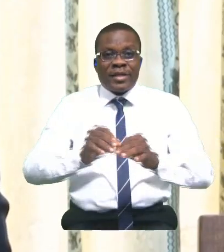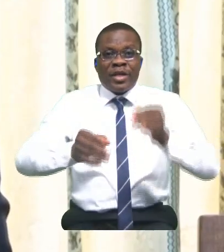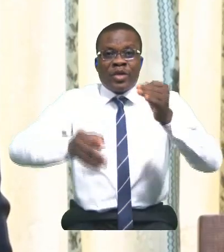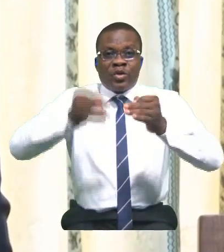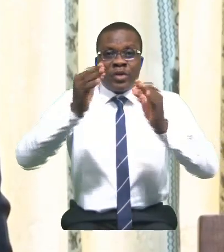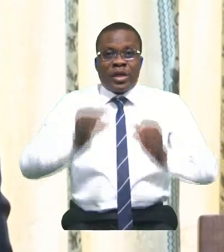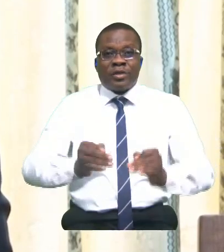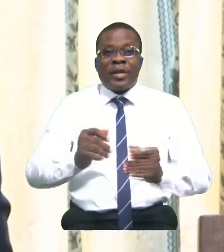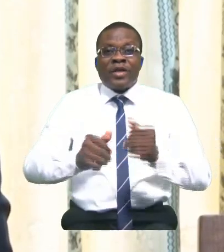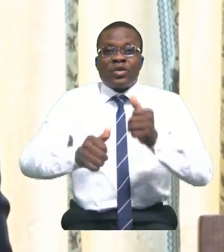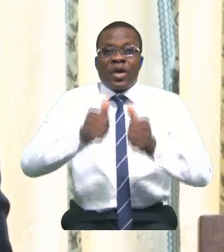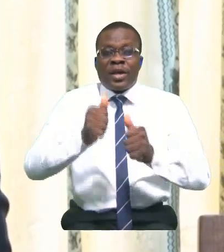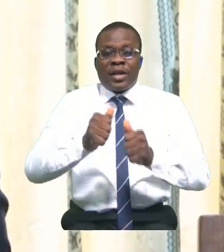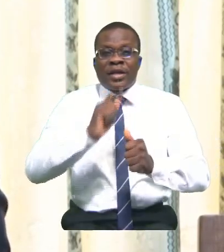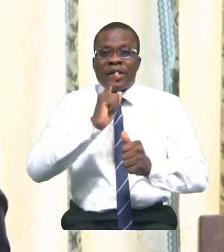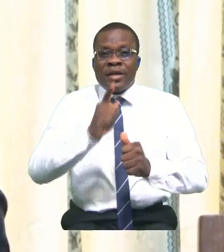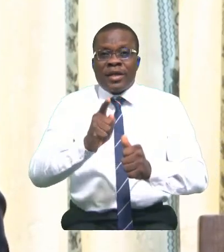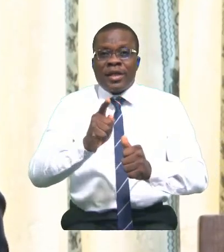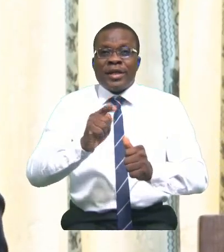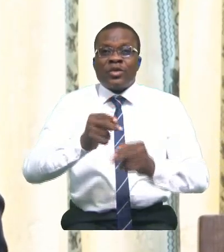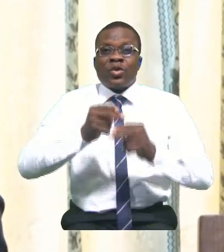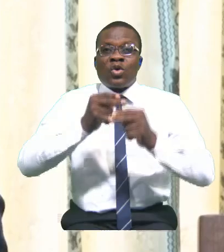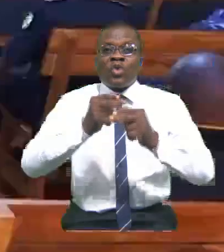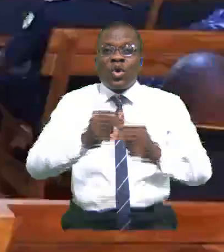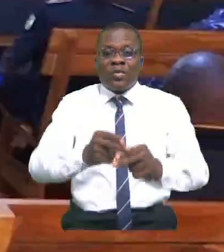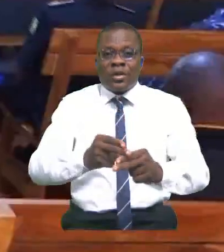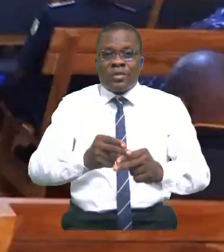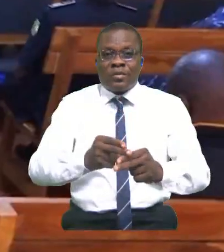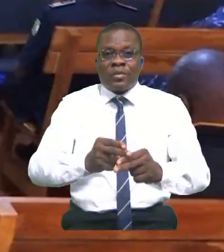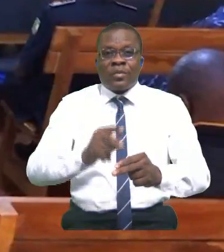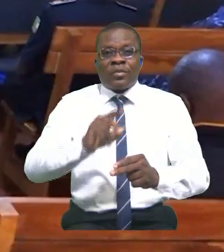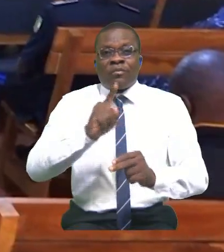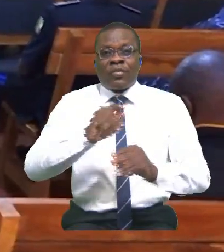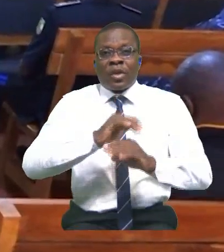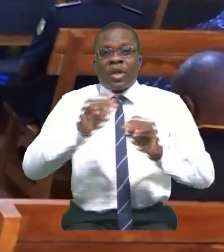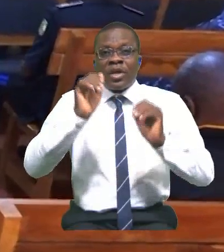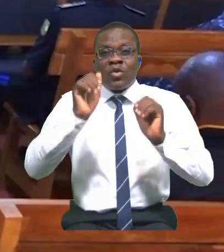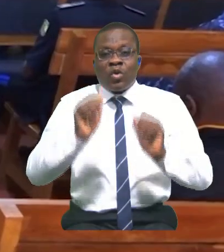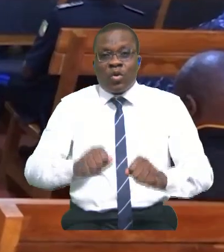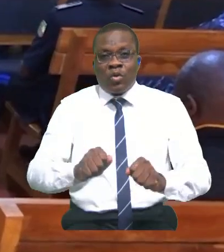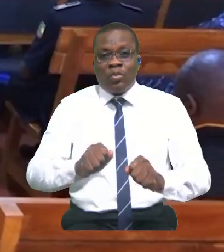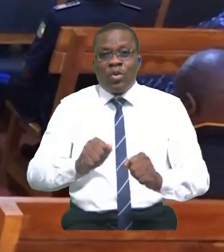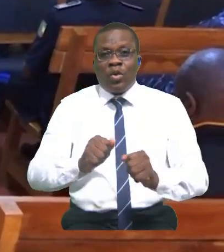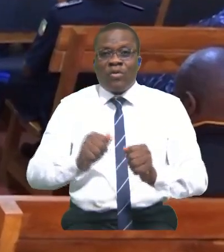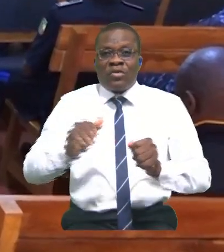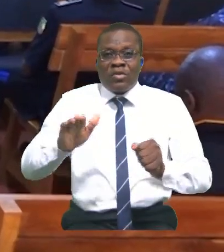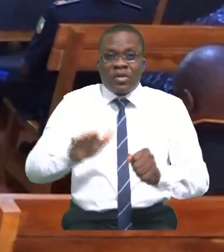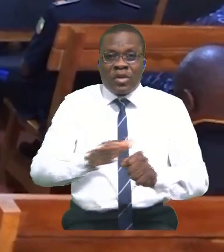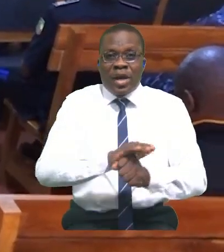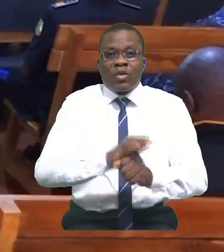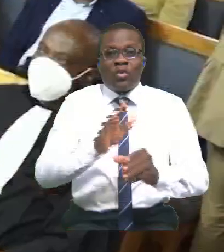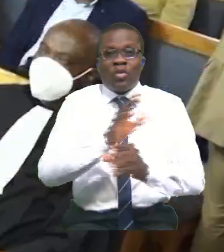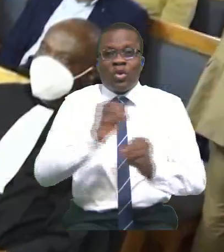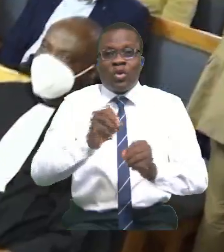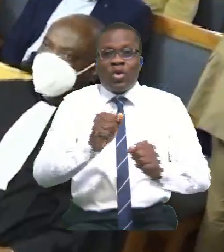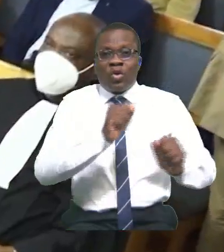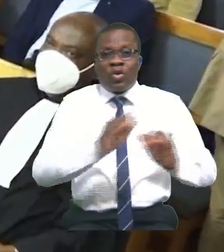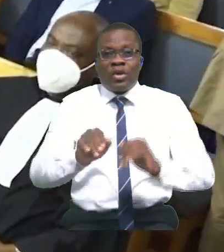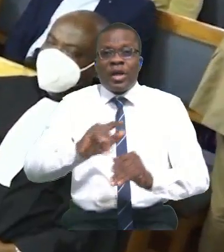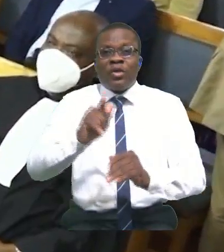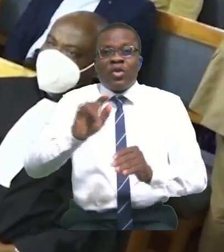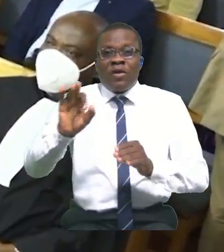à laquelle ils sont nommés ils ne peuvent accomplir aucun acte de leur